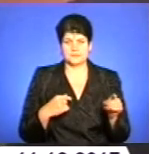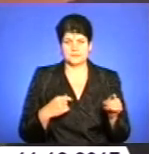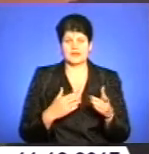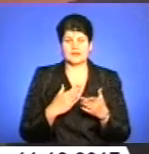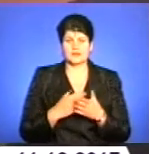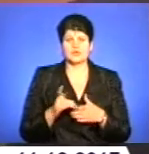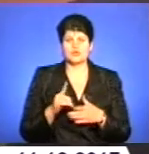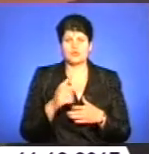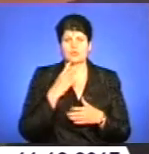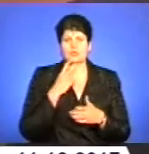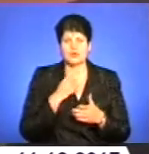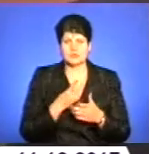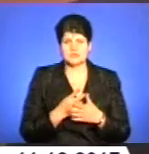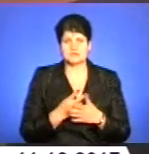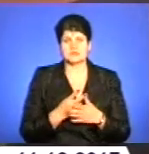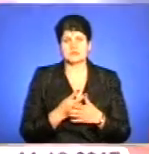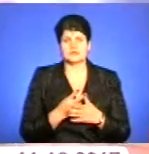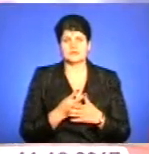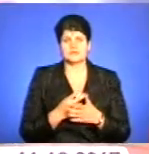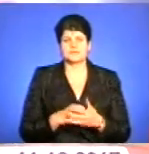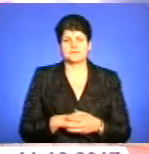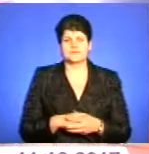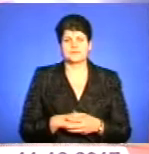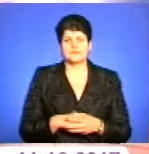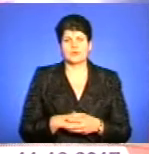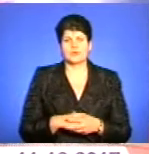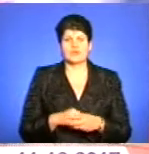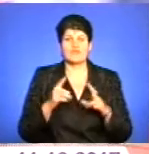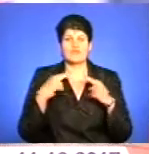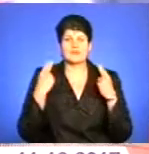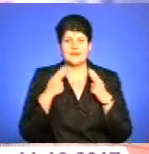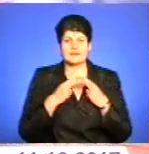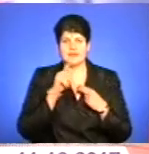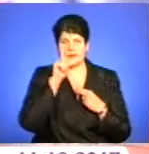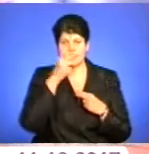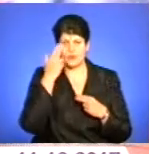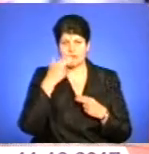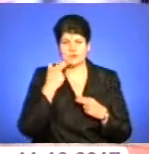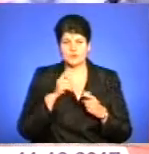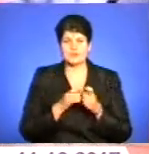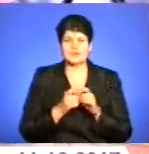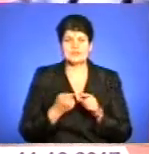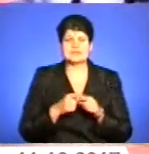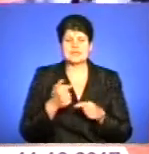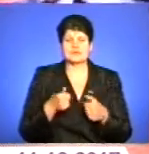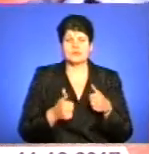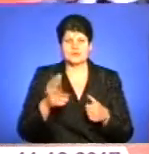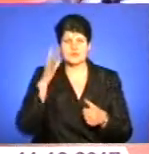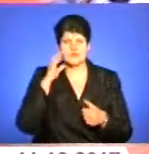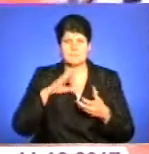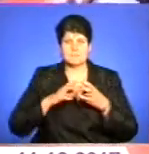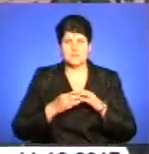показати свою боротьбу, вони показують свою, тому що там ми з'їхалися. У Федерації греко-римської боротьби України цей турнір вважають підсумком